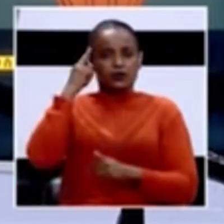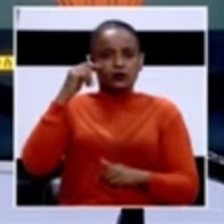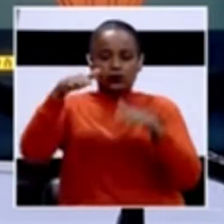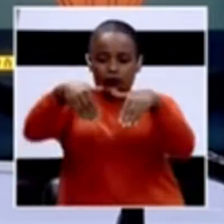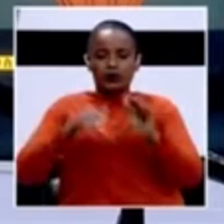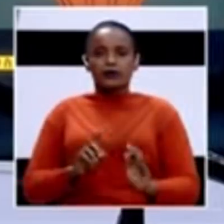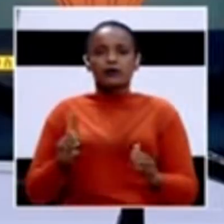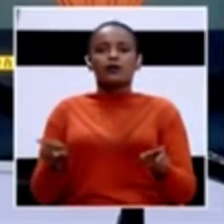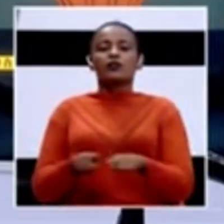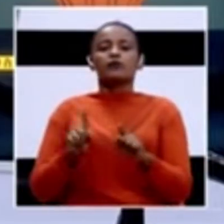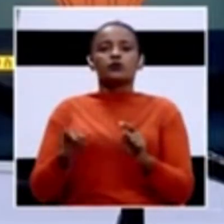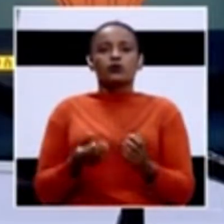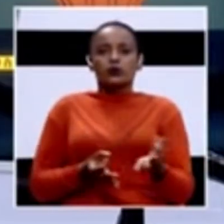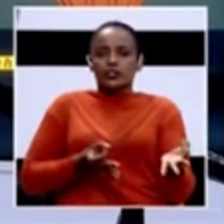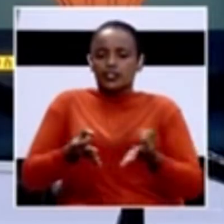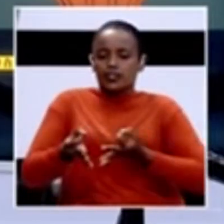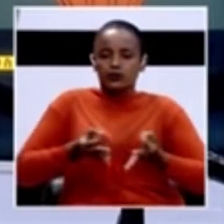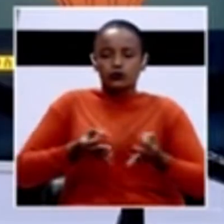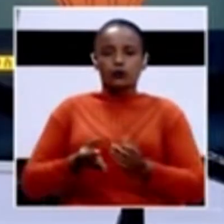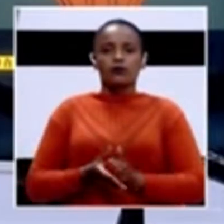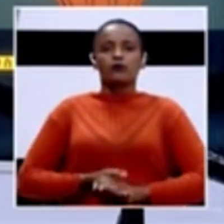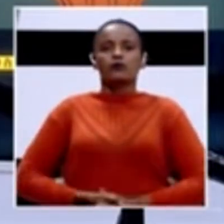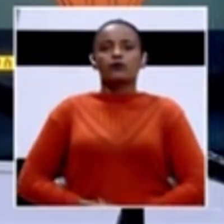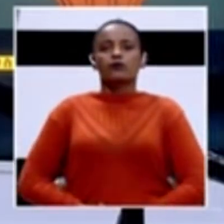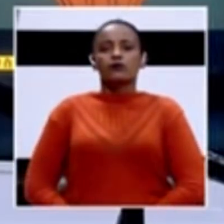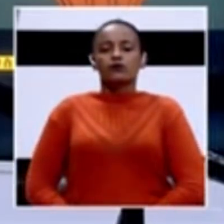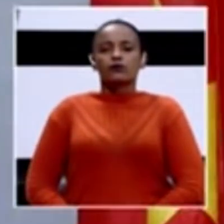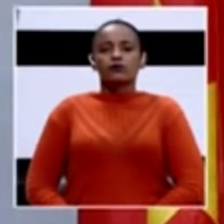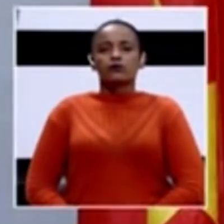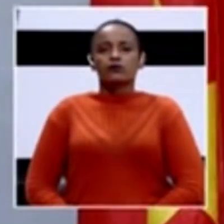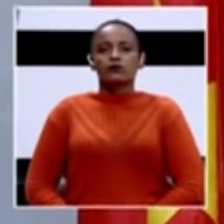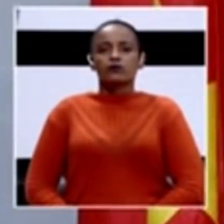ከም እትኸውን ገሊፆም ሃይለ ሚኬል ገሰሰ ሕዚ እውን ተኸታቲሉ ኣሎ።